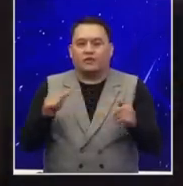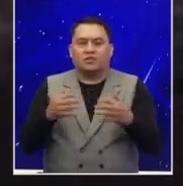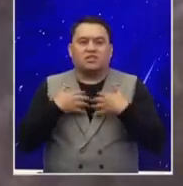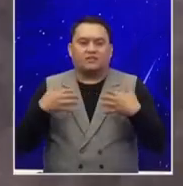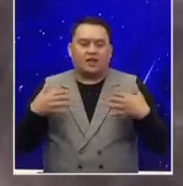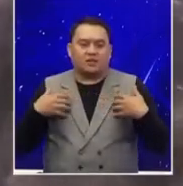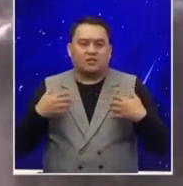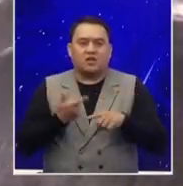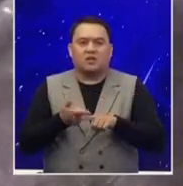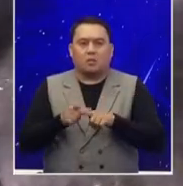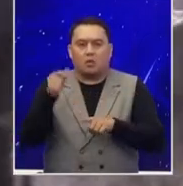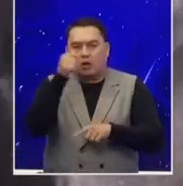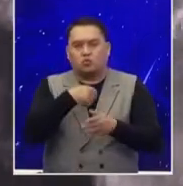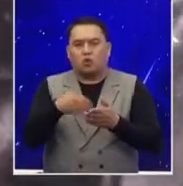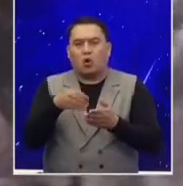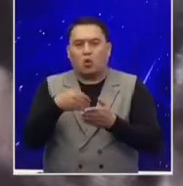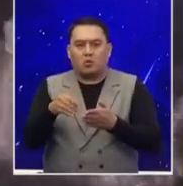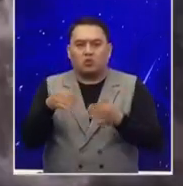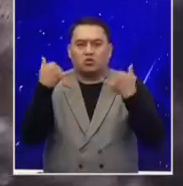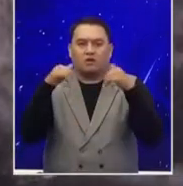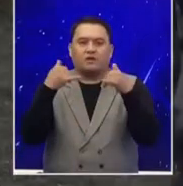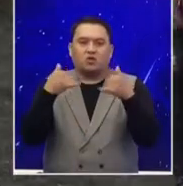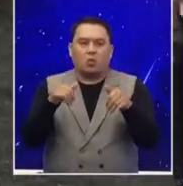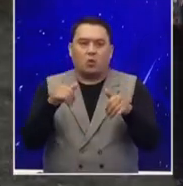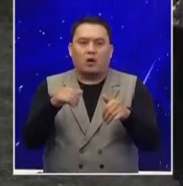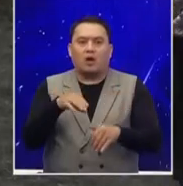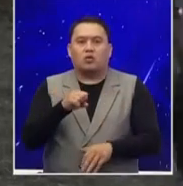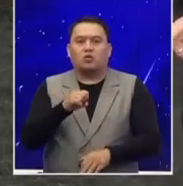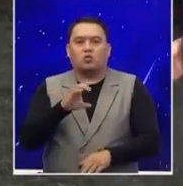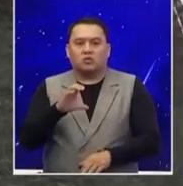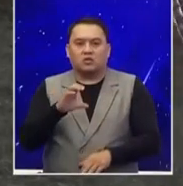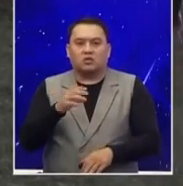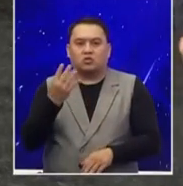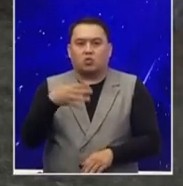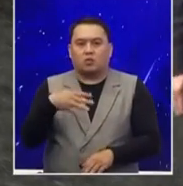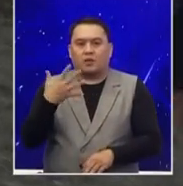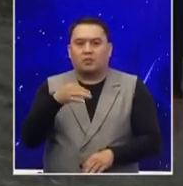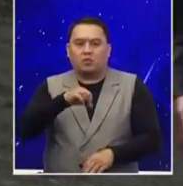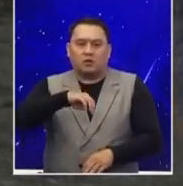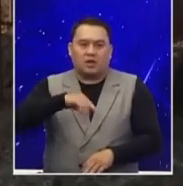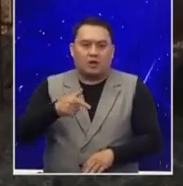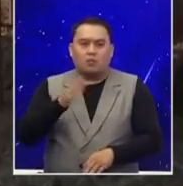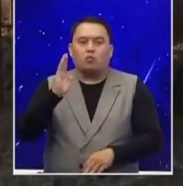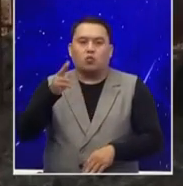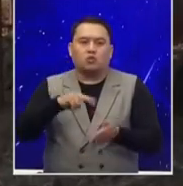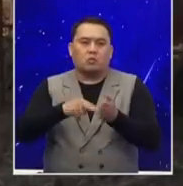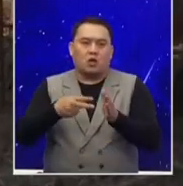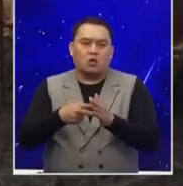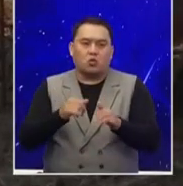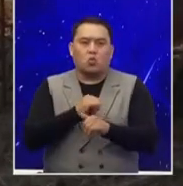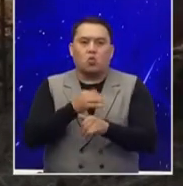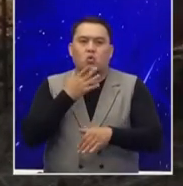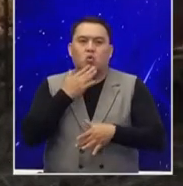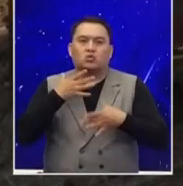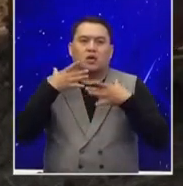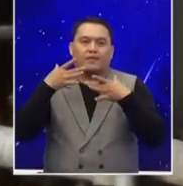животноводстве. В текущем году здесь закуплен крупнорогатый скот племенной породы ангус на сумму в 45 миллионов тенге. В будущем планируется наладить экспорт